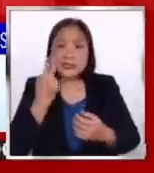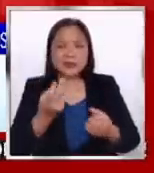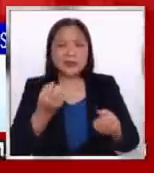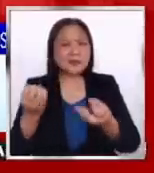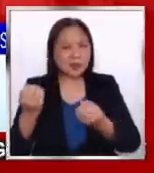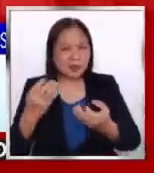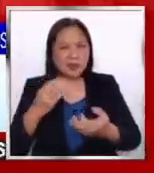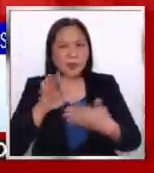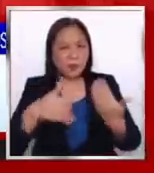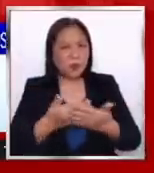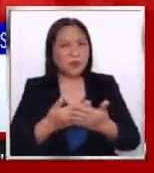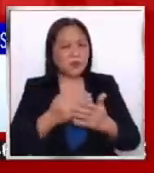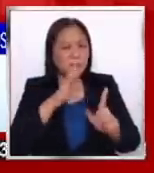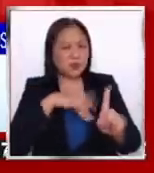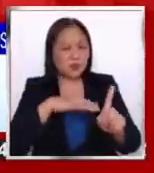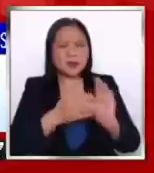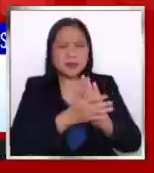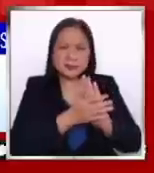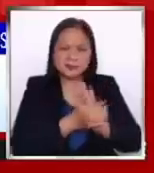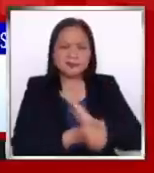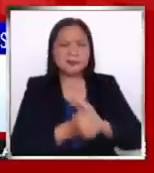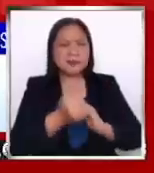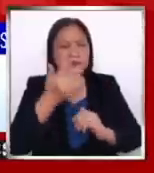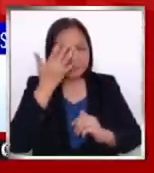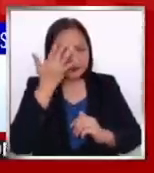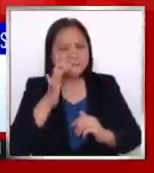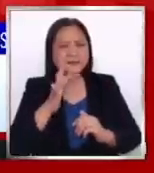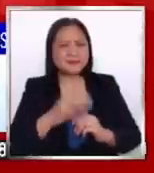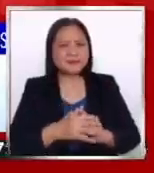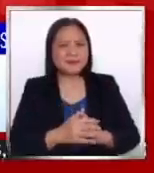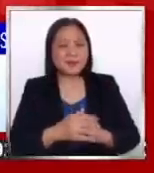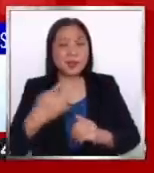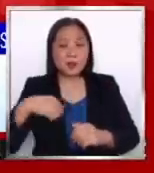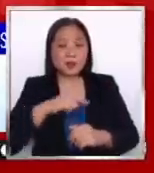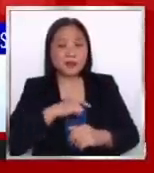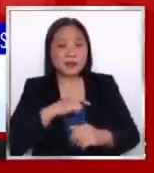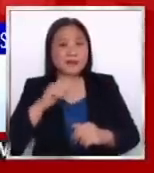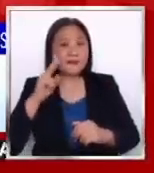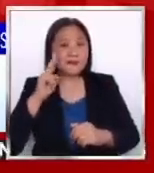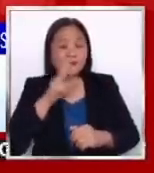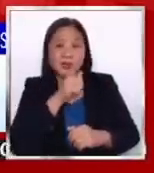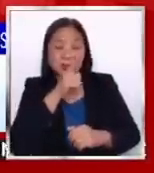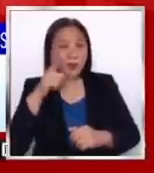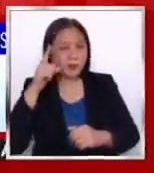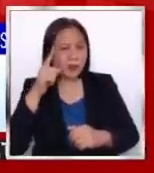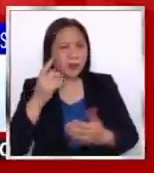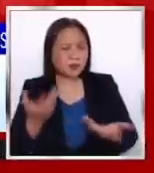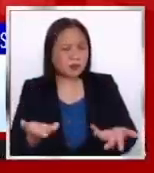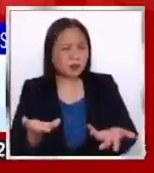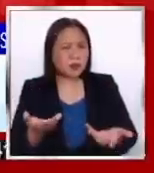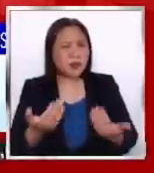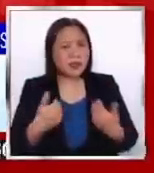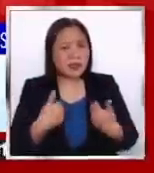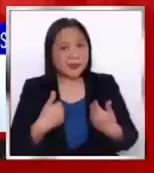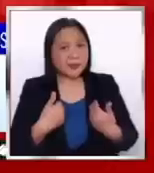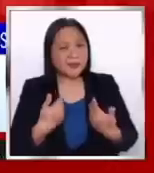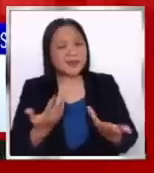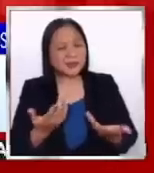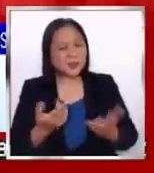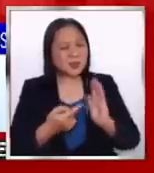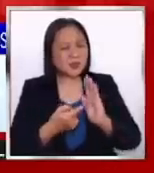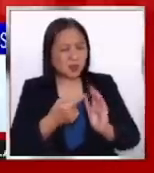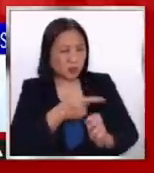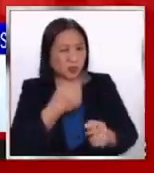Yung galing at talento ng ating Vice President Lenny Robredo. di ho maitatatwa yan. Do you agree,